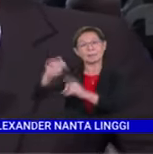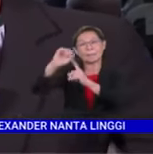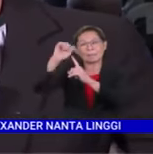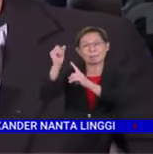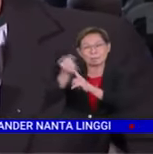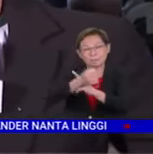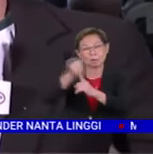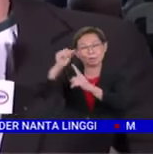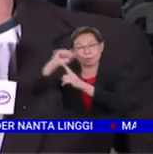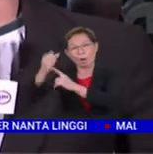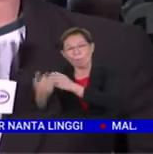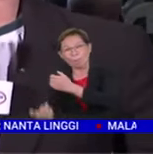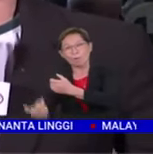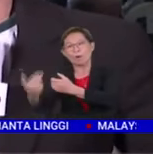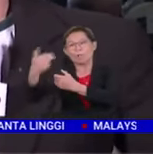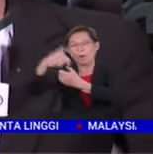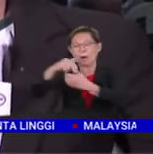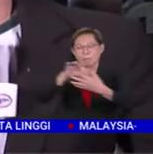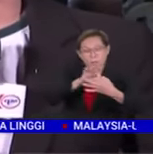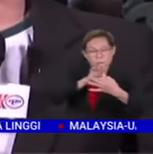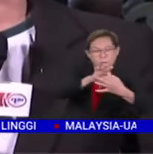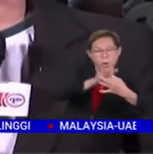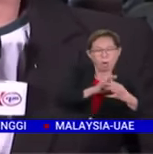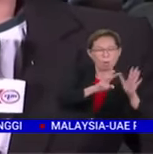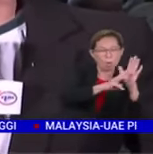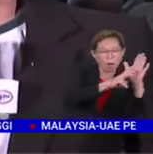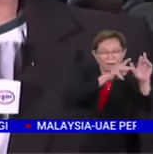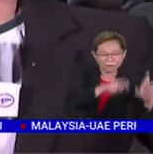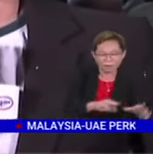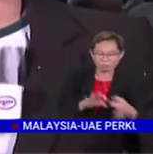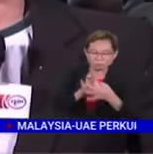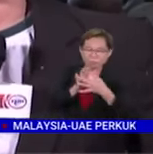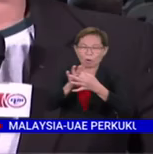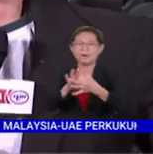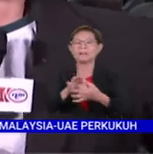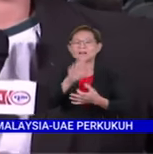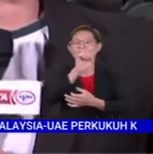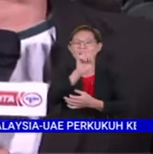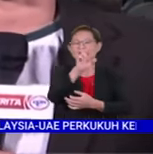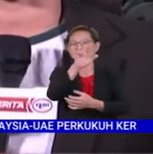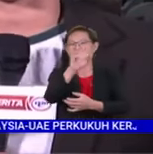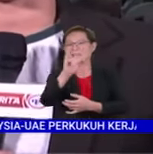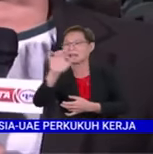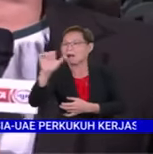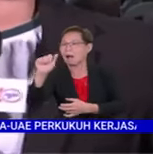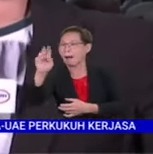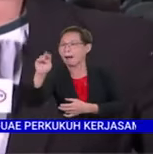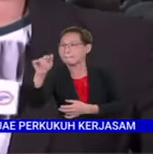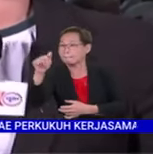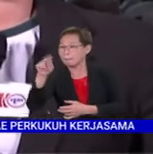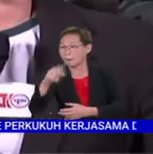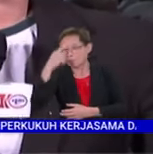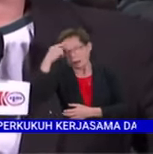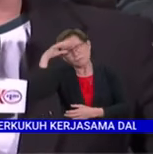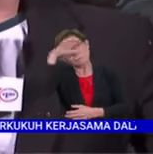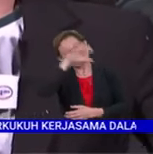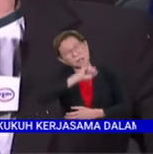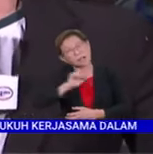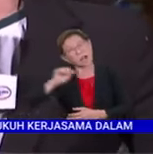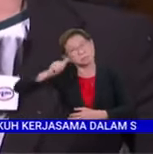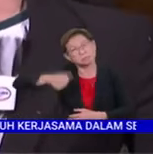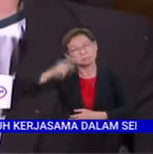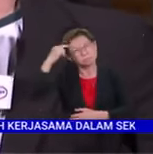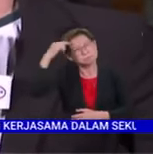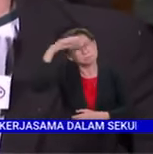persatuan, sambil melibatkan kolaborasi dengan wakil warga rakyat di kawasan Seri Aman. Jadi pada jangkaan saya,